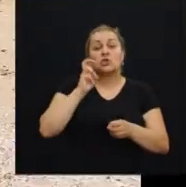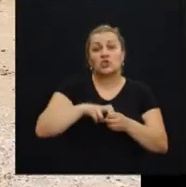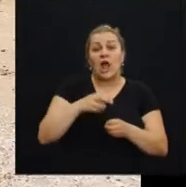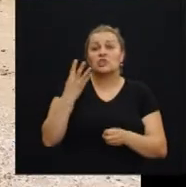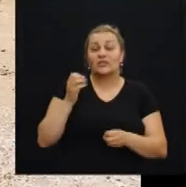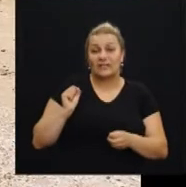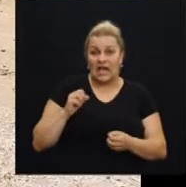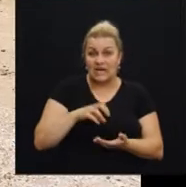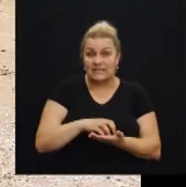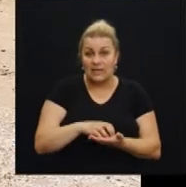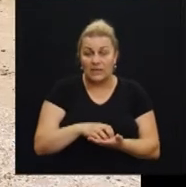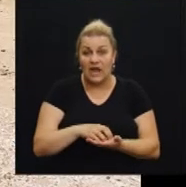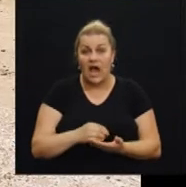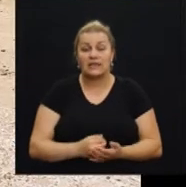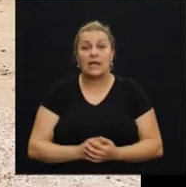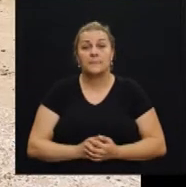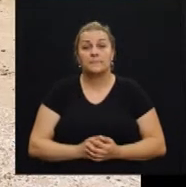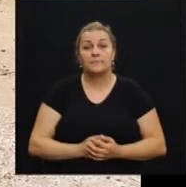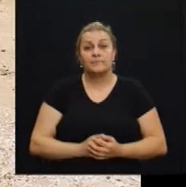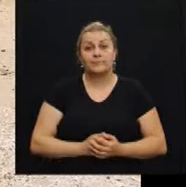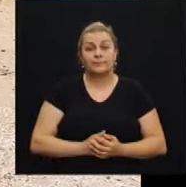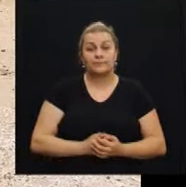četvrte gardijske brigade.